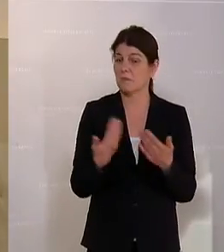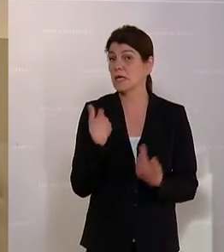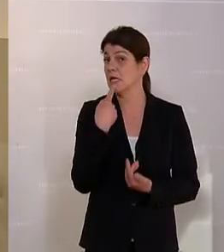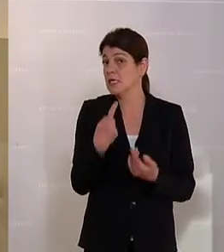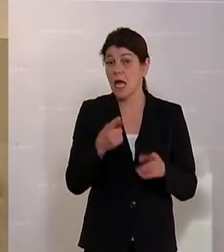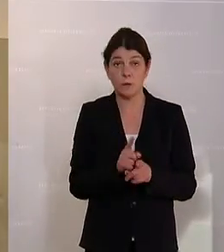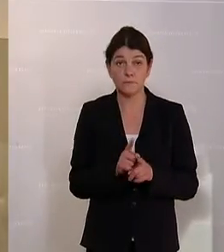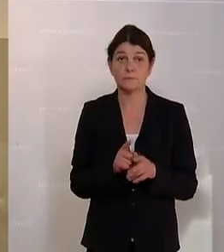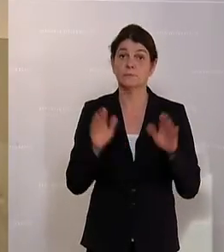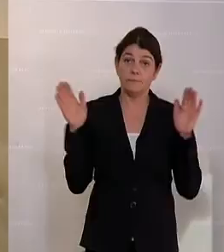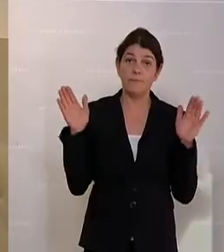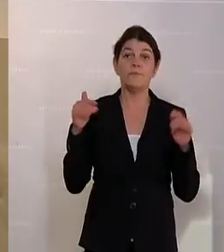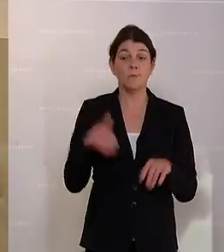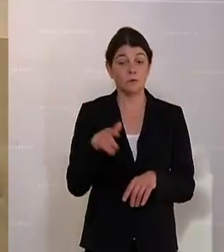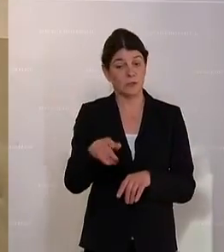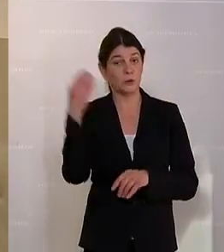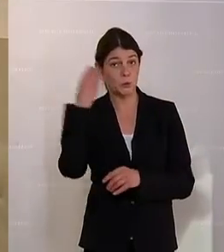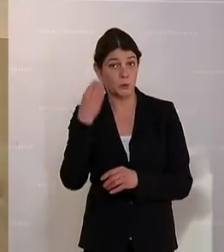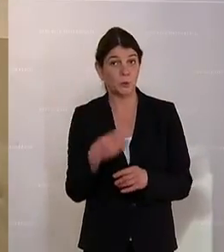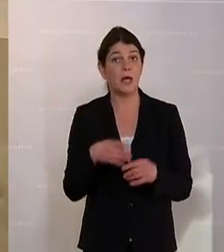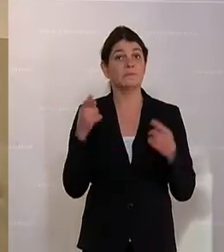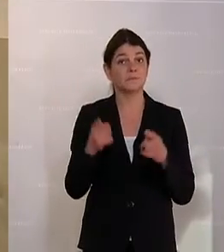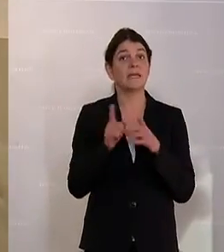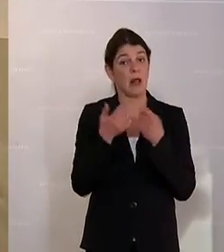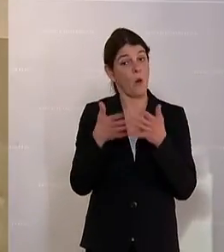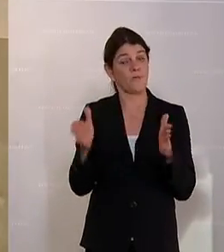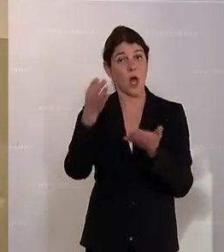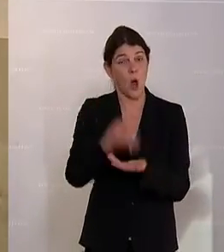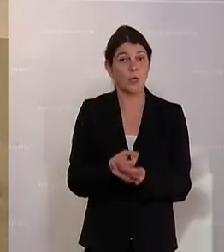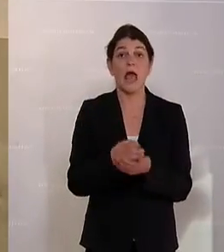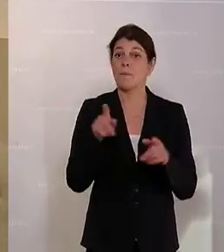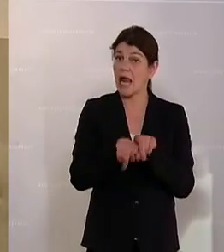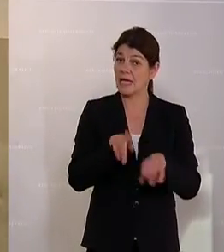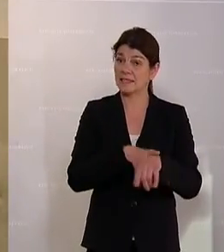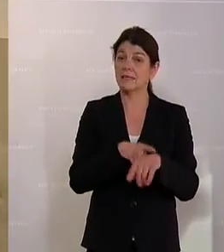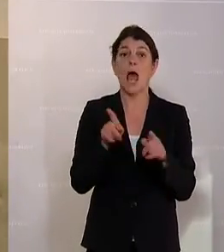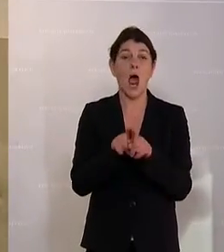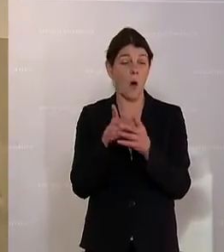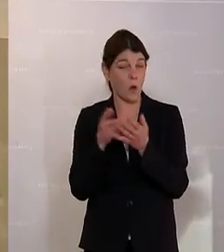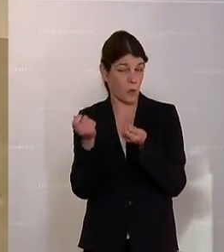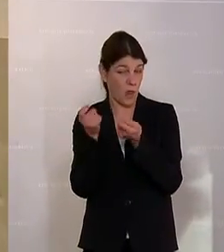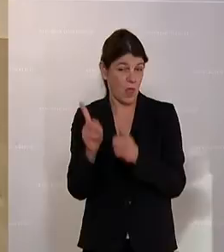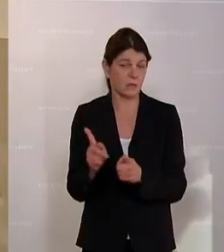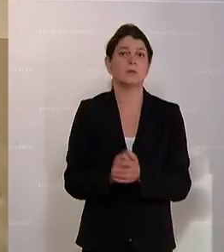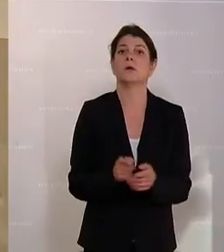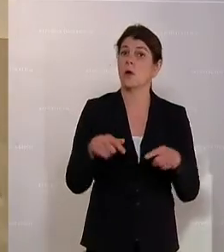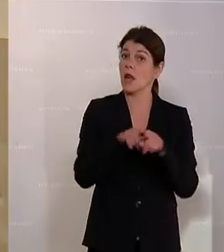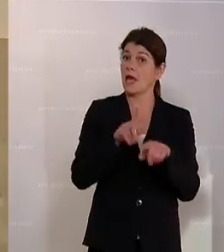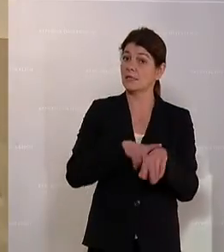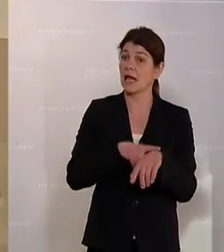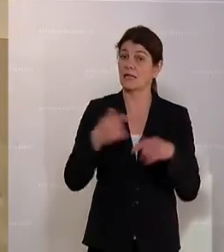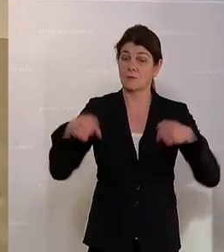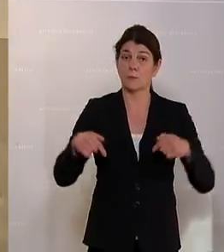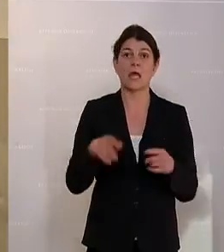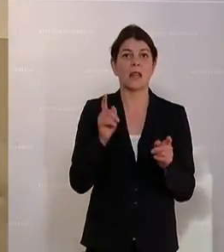auch, wir müssen mit dieser Schule, die einen offenen Ort darstellt, aber gleichzeitig auch kontrolliert und gleichzeitig derzeit